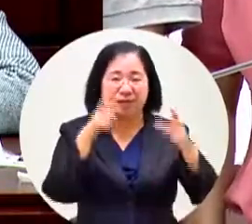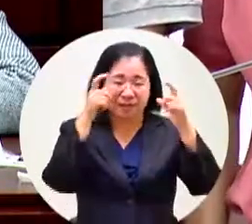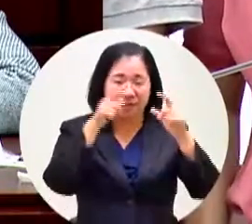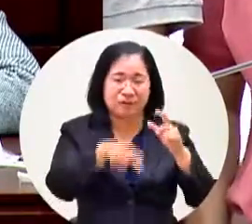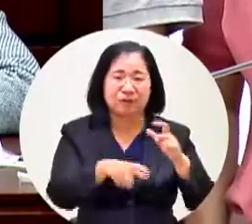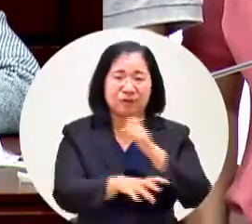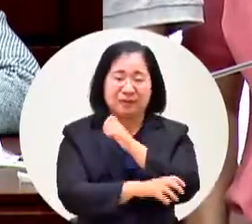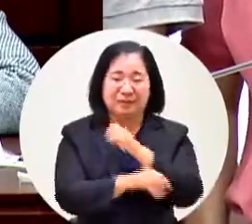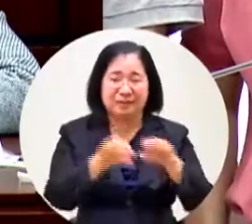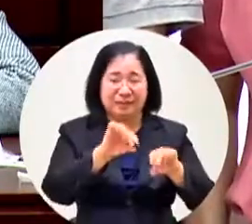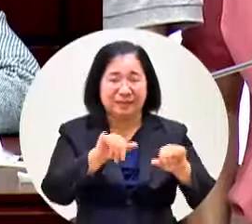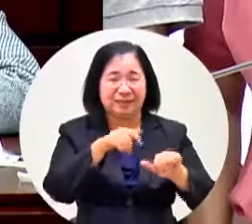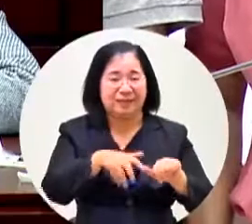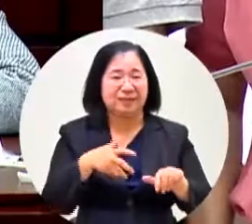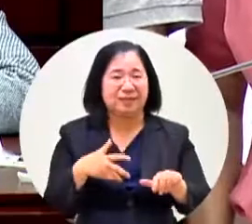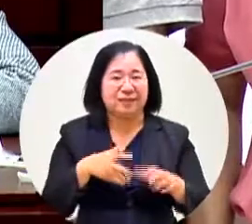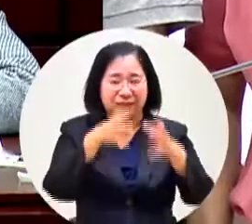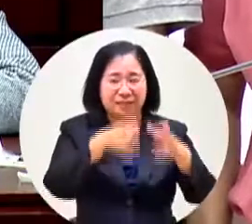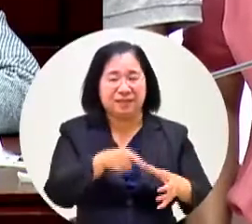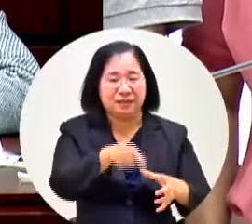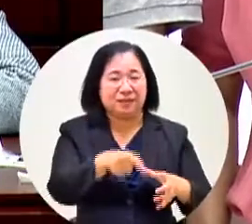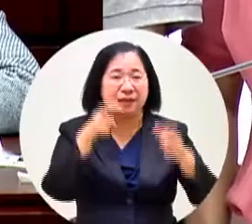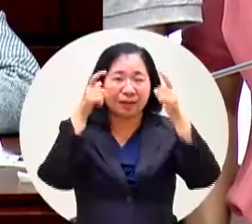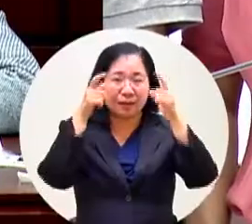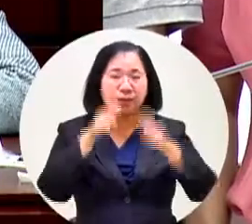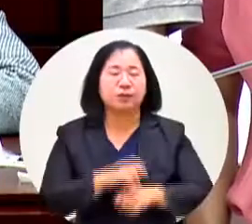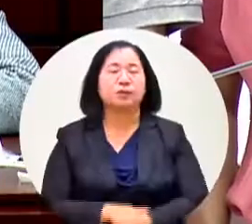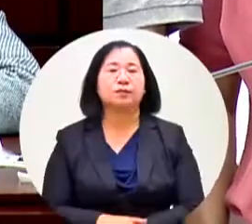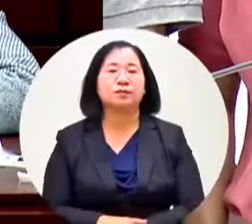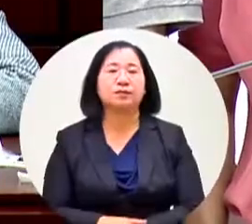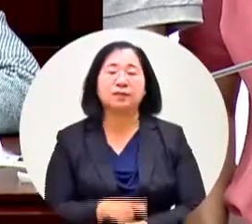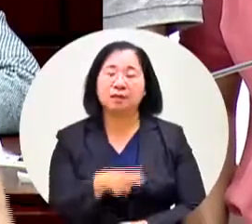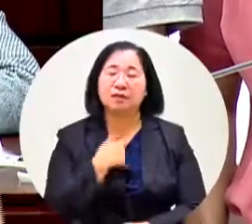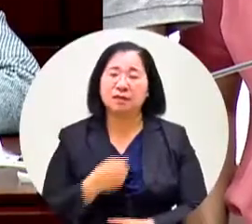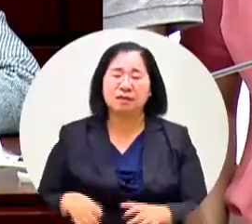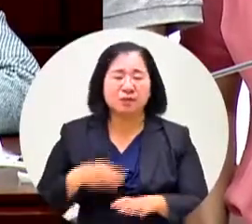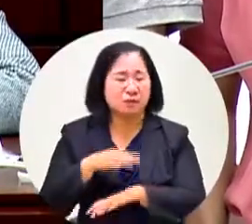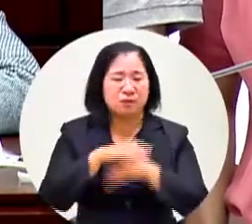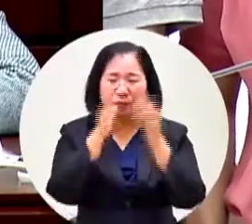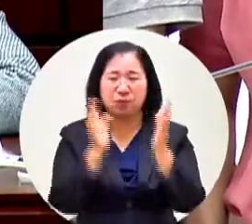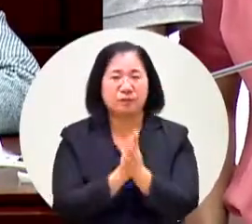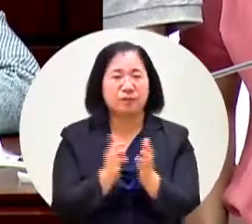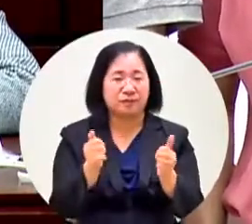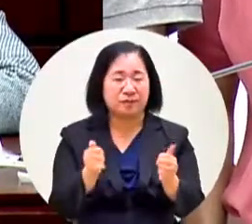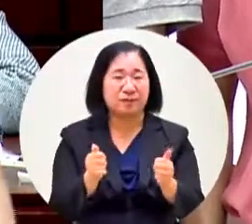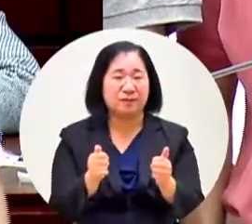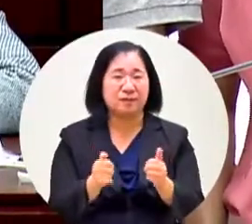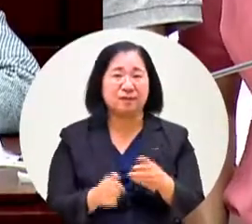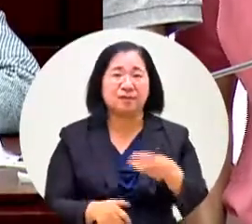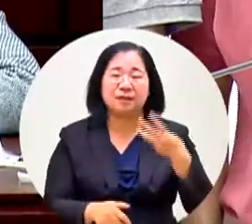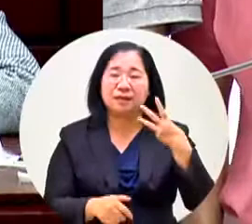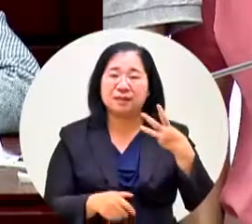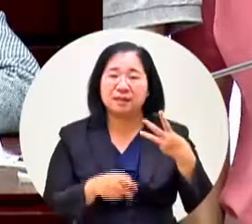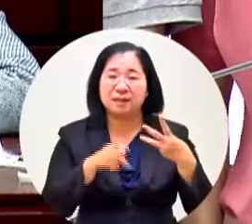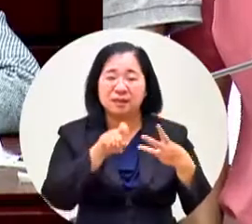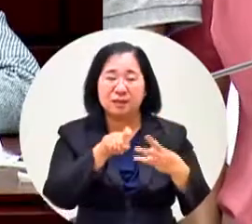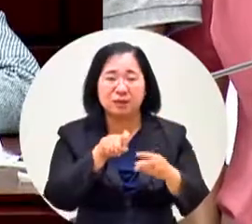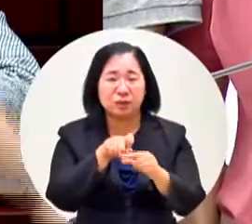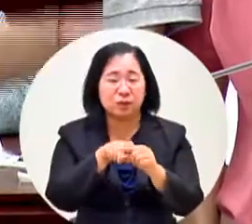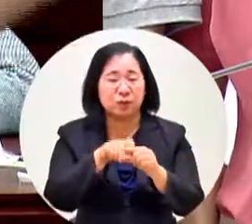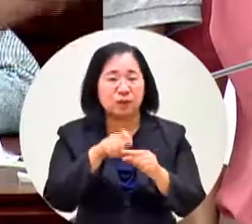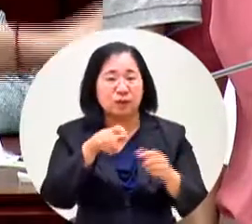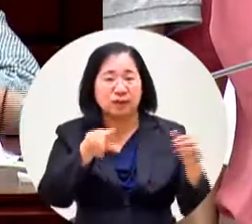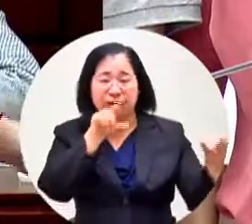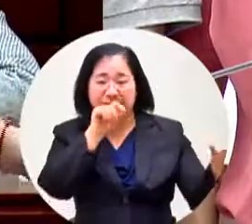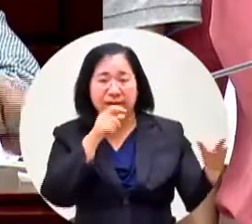在高雄。我身为市长说，我们全力协助你，你愿意把生产基地放在高雄？那这些所有来的人、投资